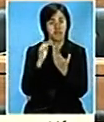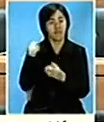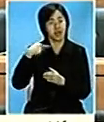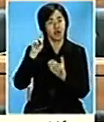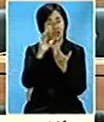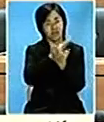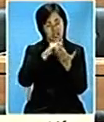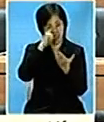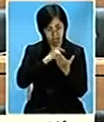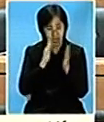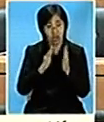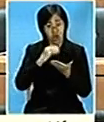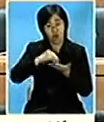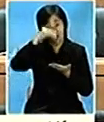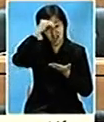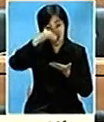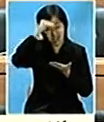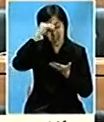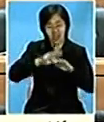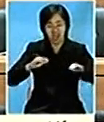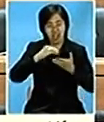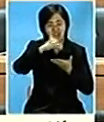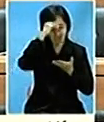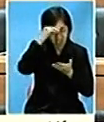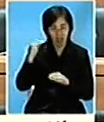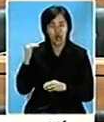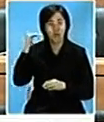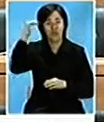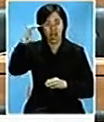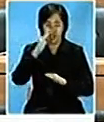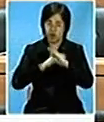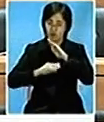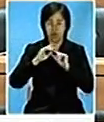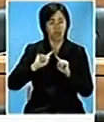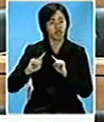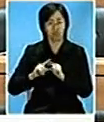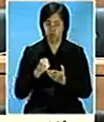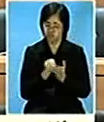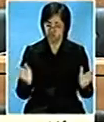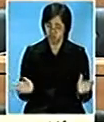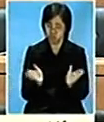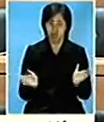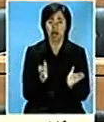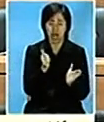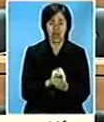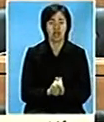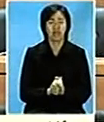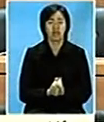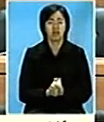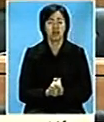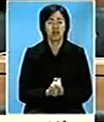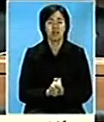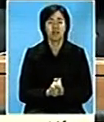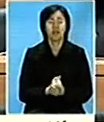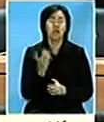ำให้เด็กนักเรียนเนี่ยนะไม่เฉพาะเด็กนักเรียนผู้ใหญ่ก็ได้คนที่การก็ได้นะครับไม่ต้องมาเข้าคิวเล่น